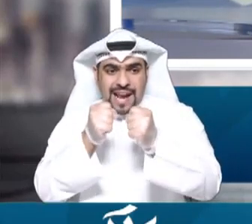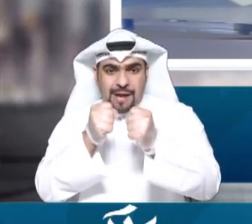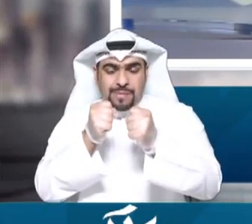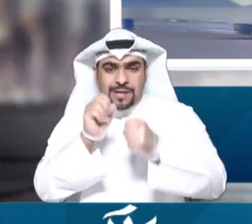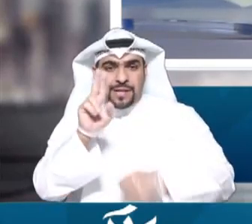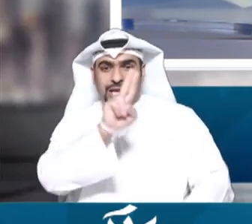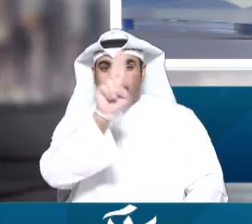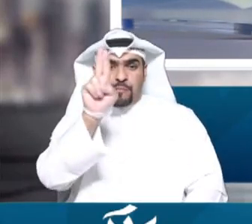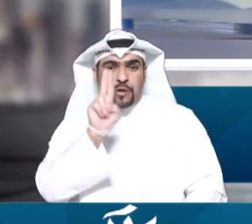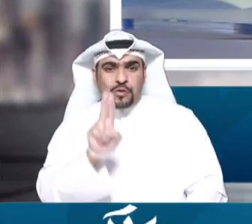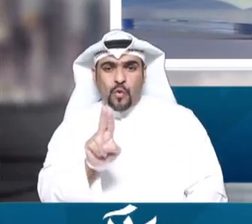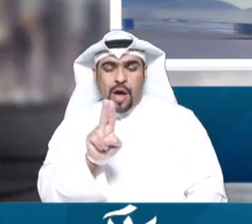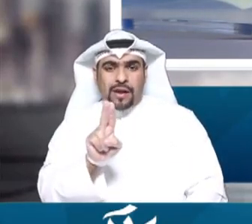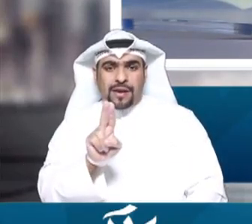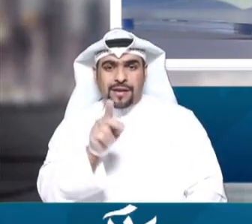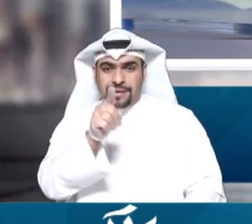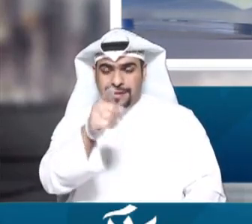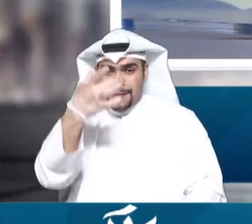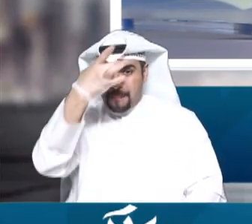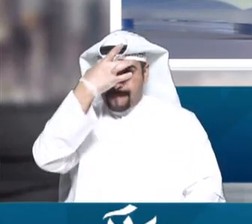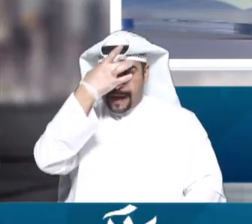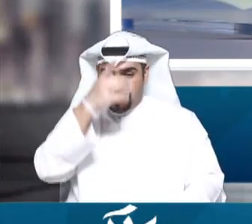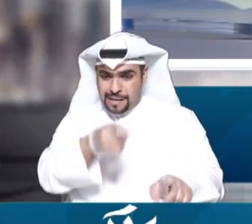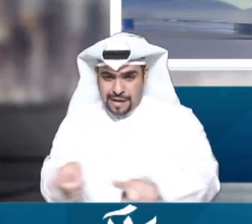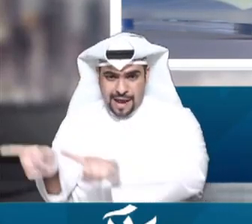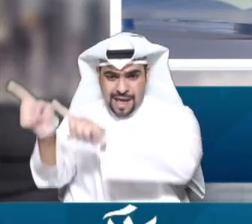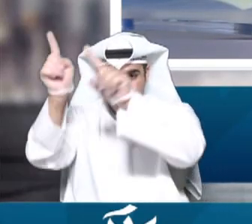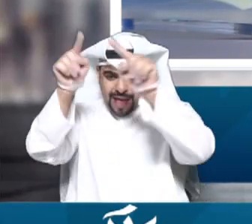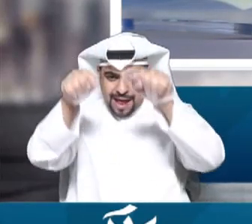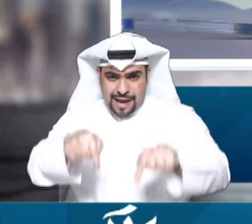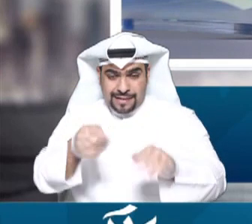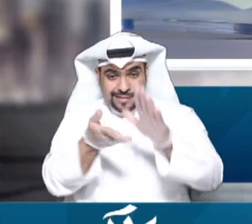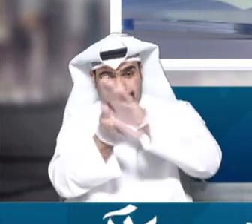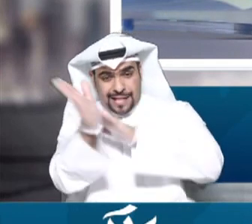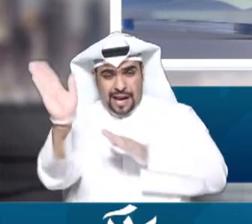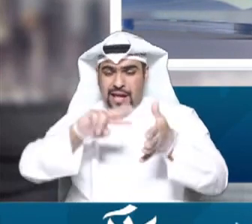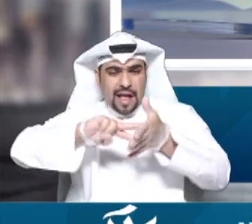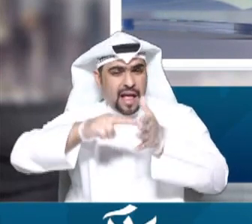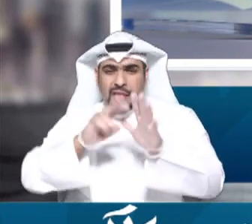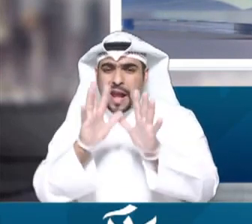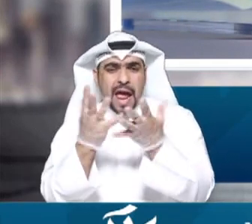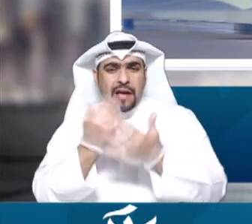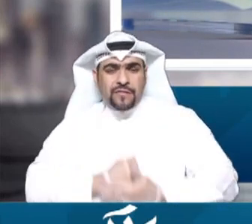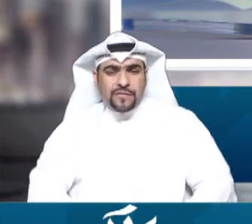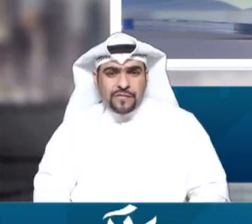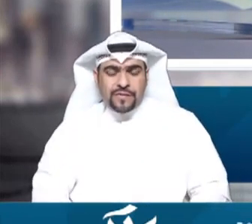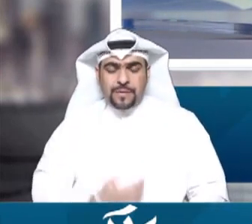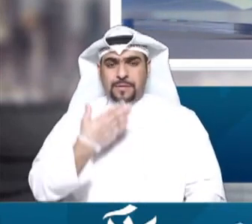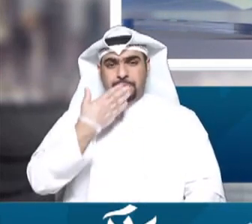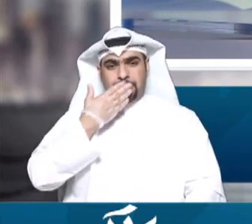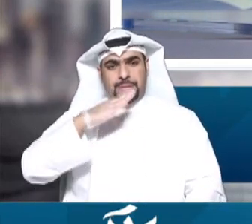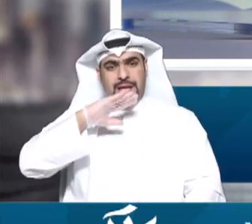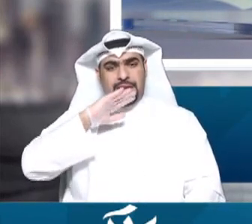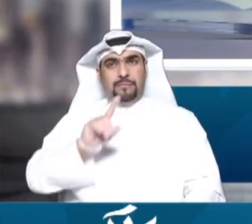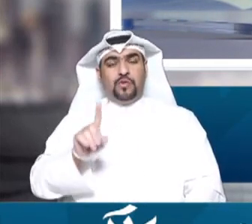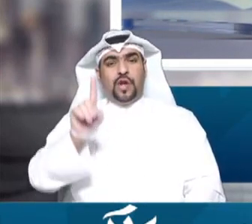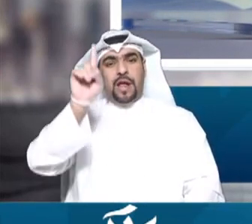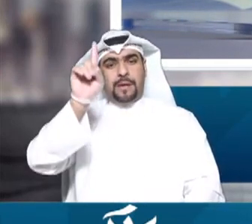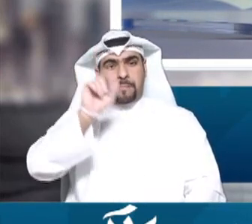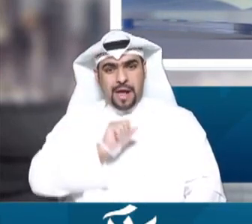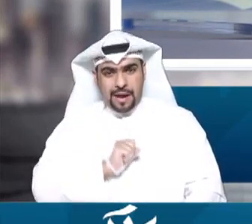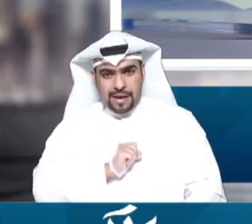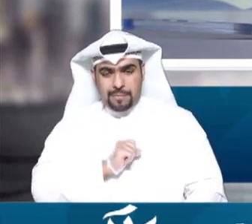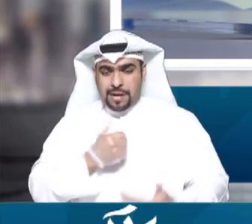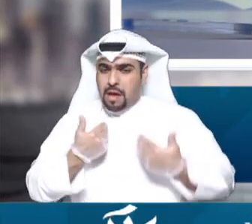صار معك بالضبط؟ الحمد لله رب العالمين. أنا مثل عامة الناس